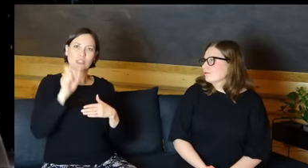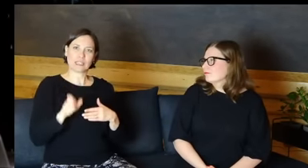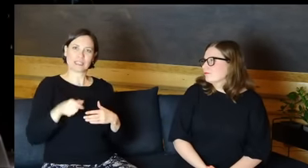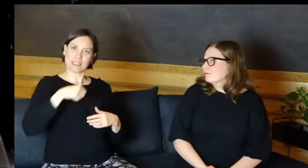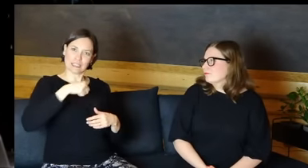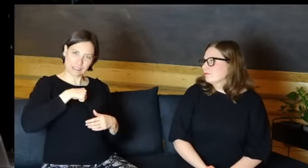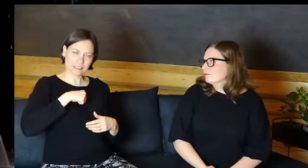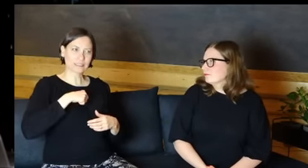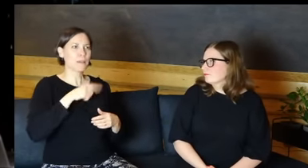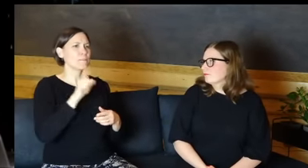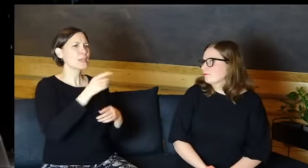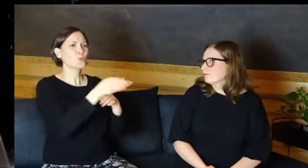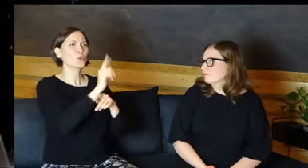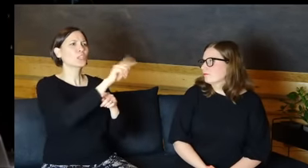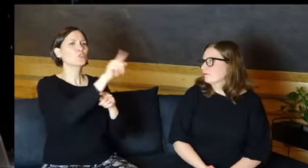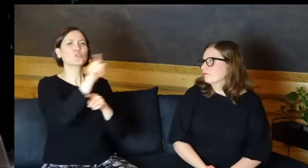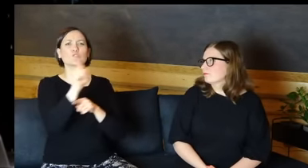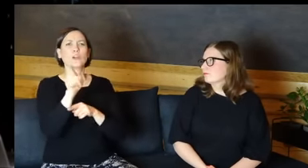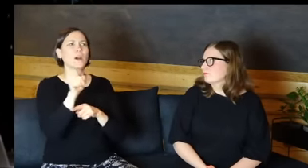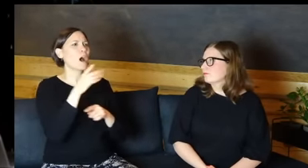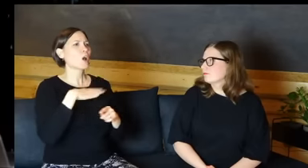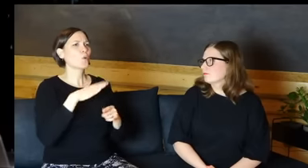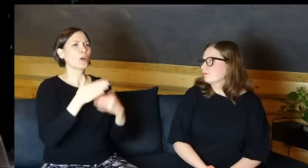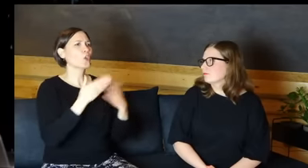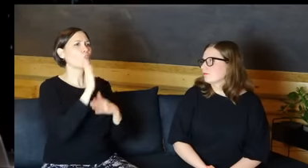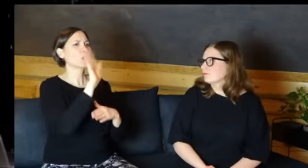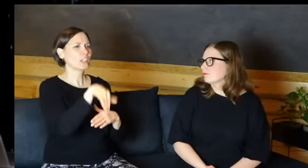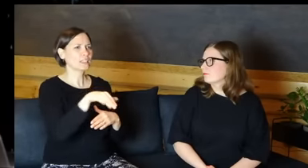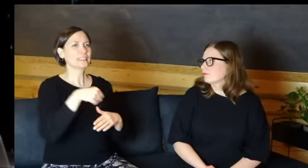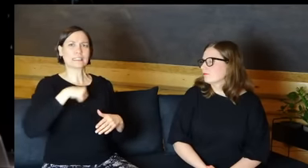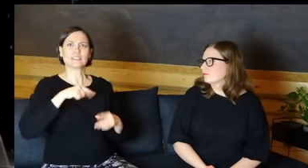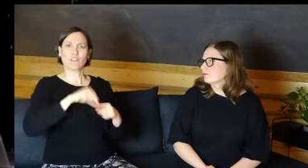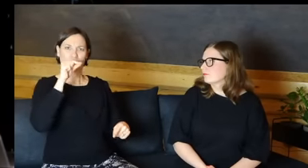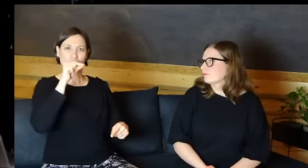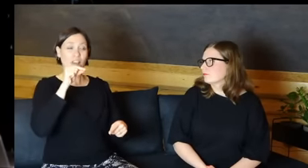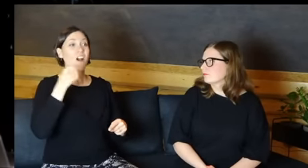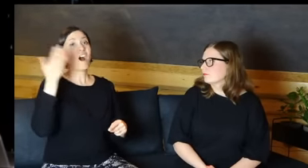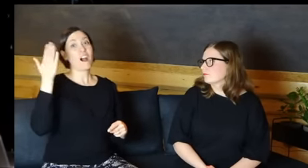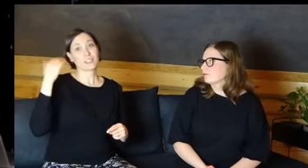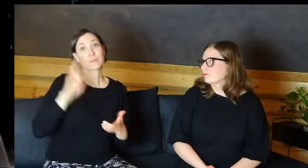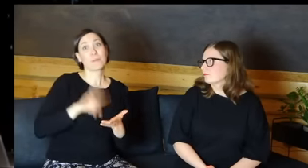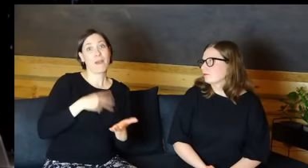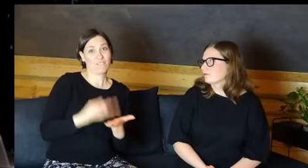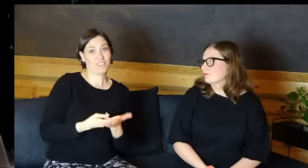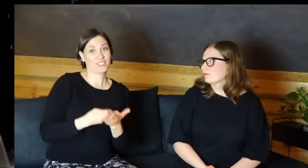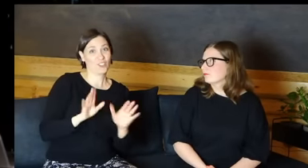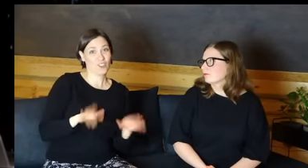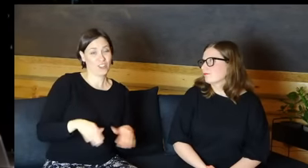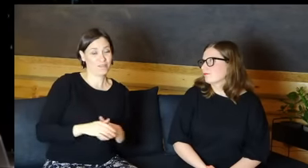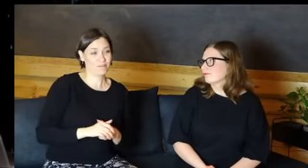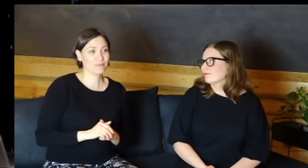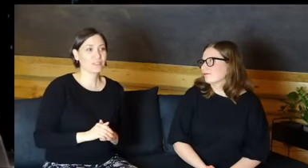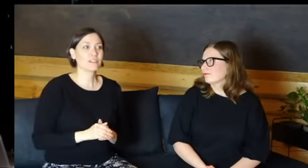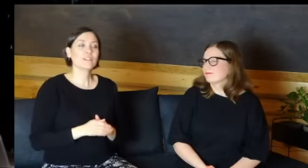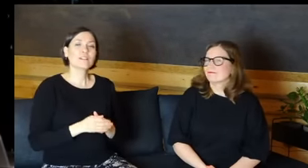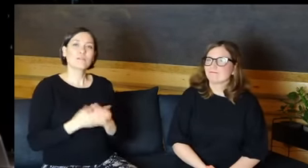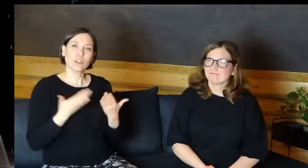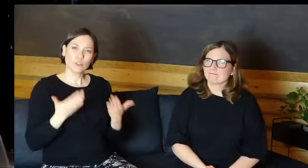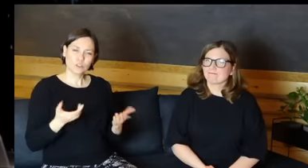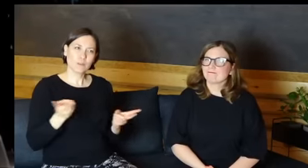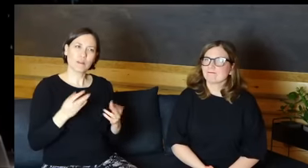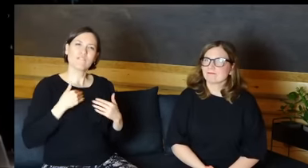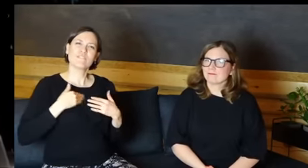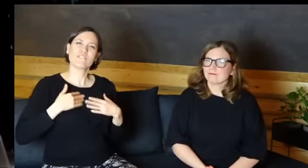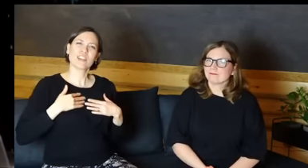yrityksen. Ehkä aikaisemmin se oli toisinpäin. Sen takia mulla on sellainen